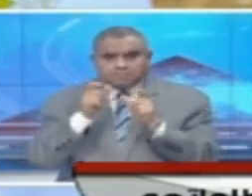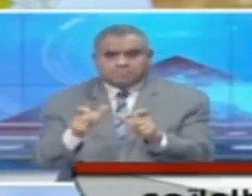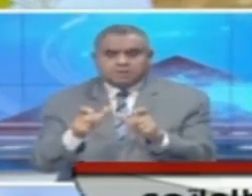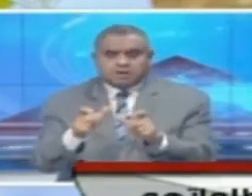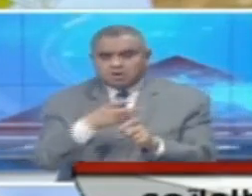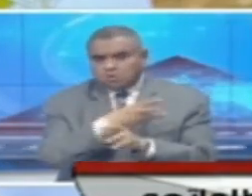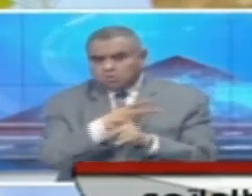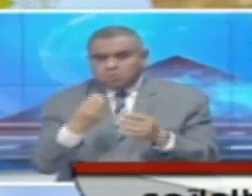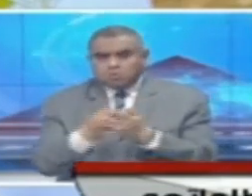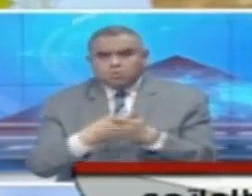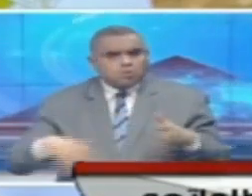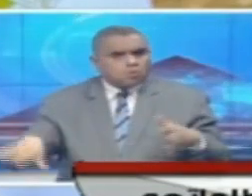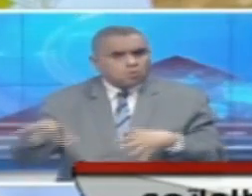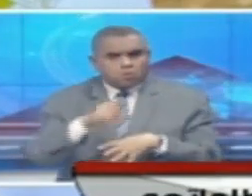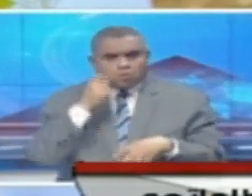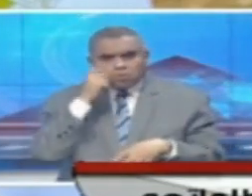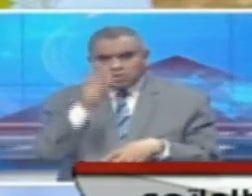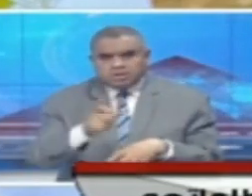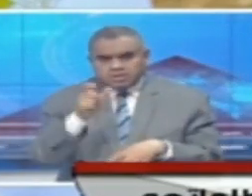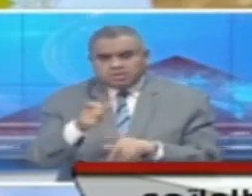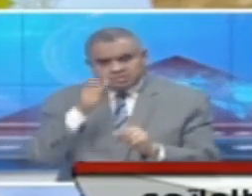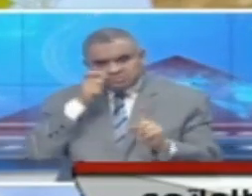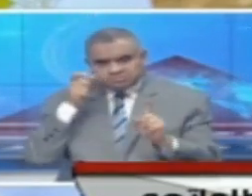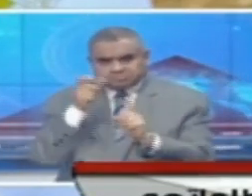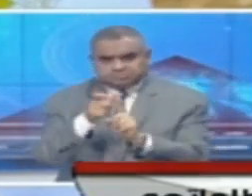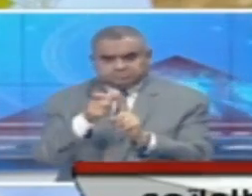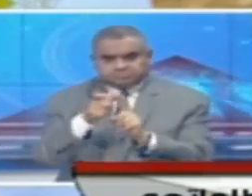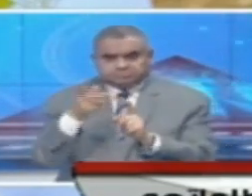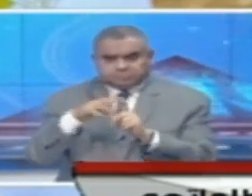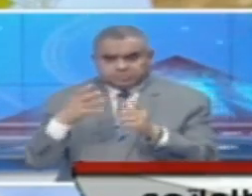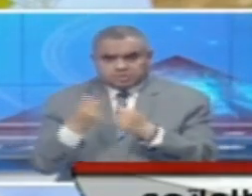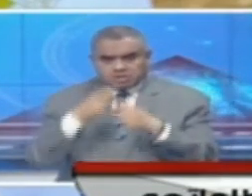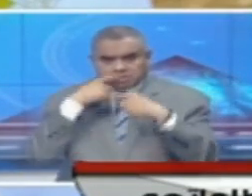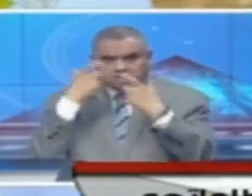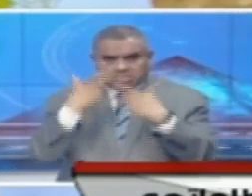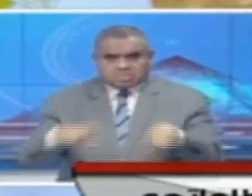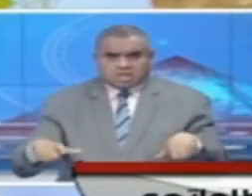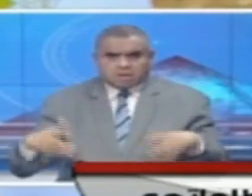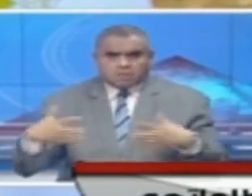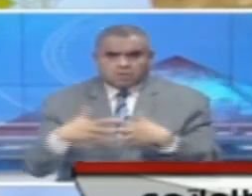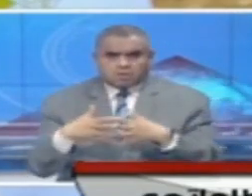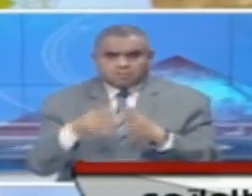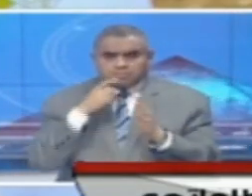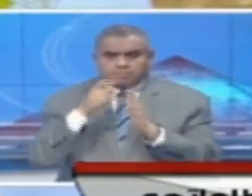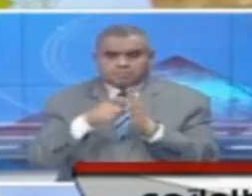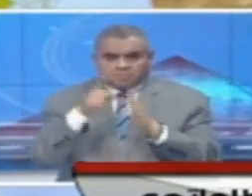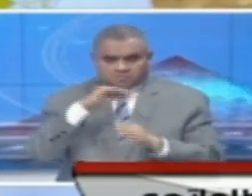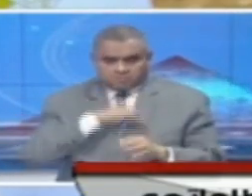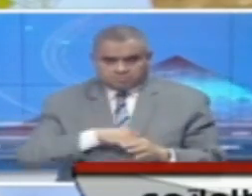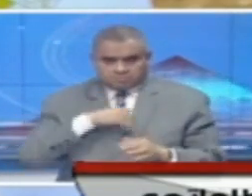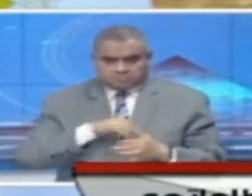بكافة فئاتهم، وعلى امتداد رقعة الدولة. وأؤكد لكم